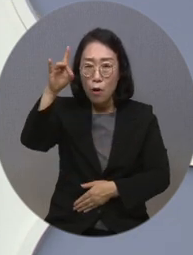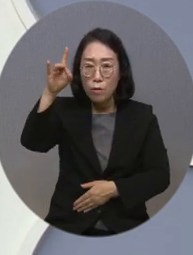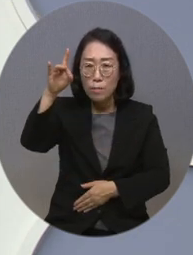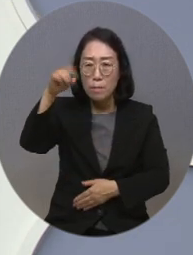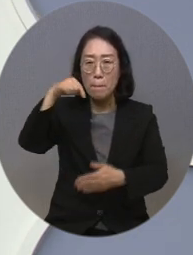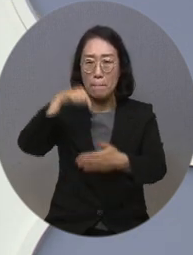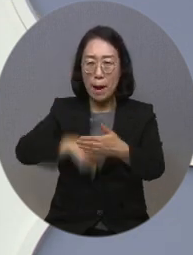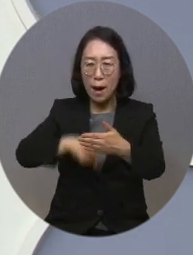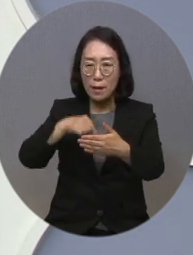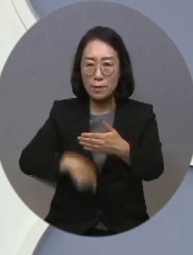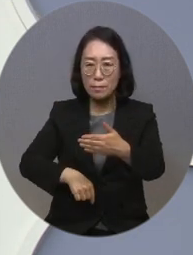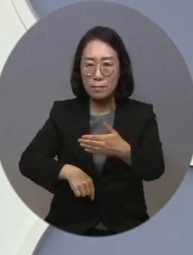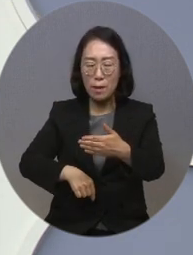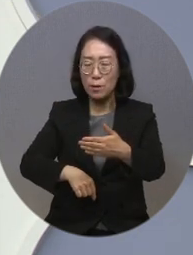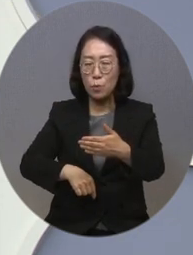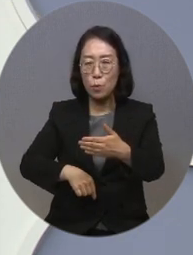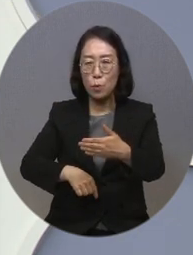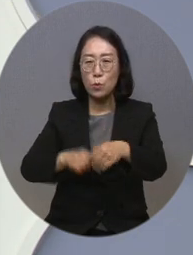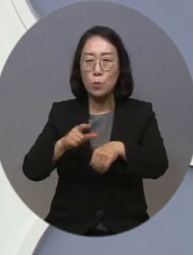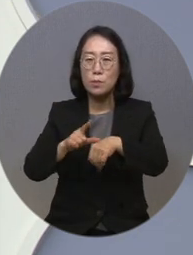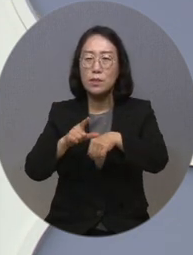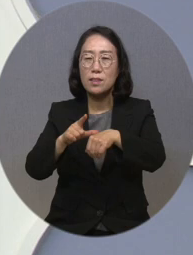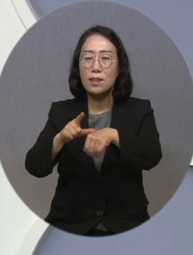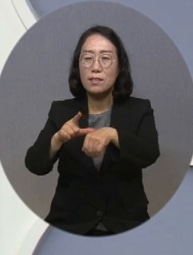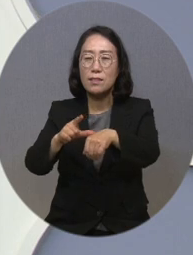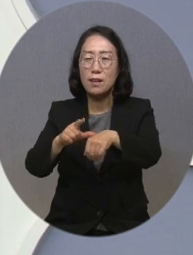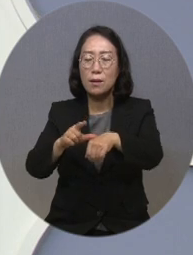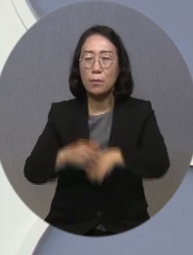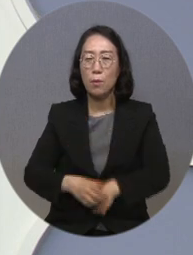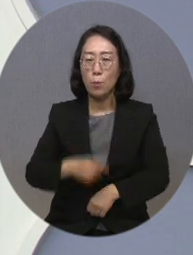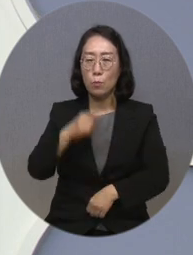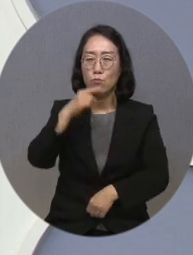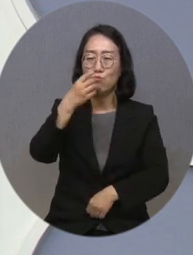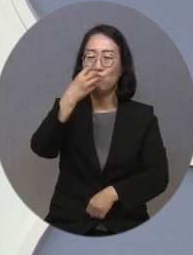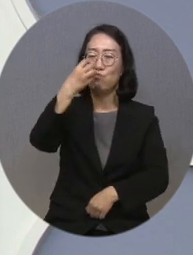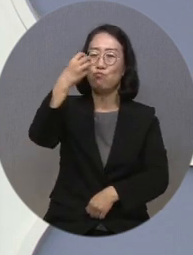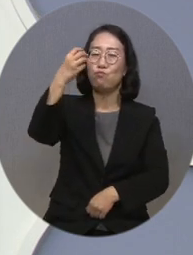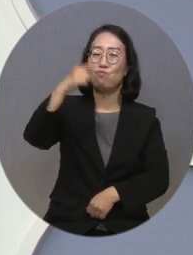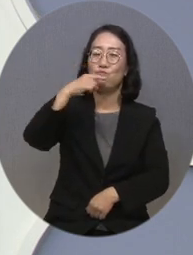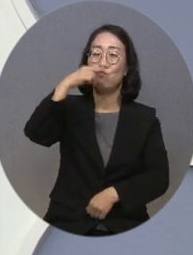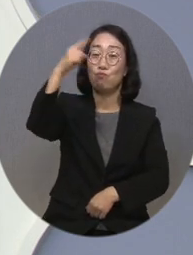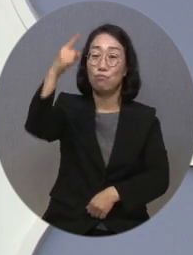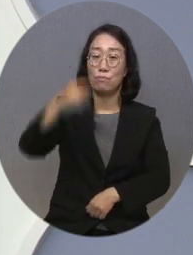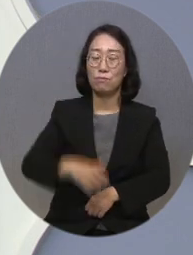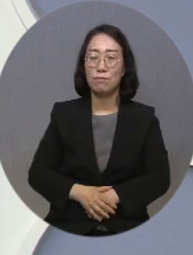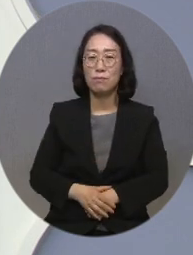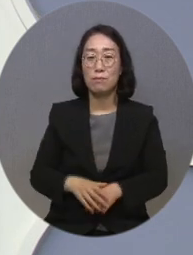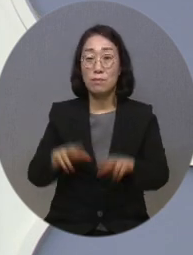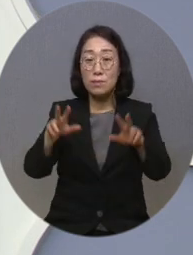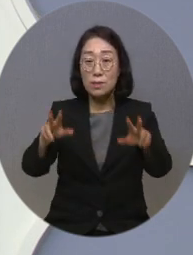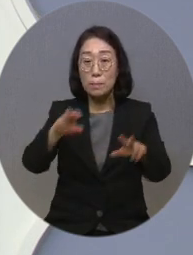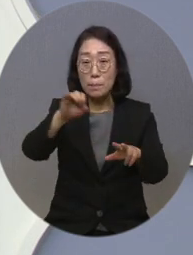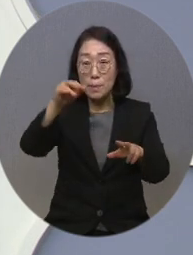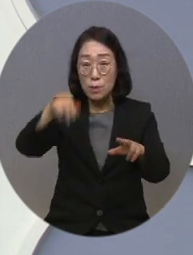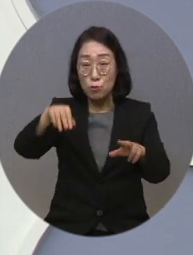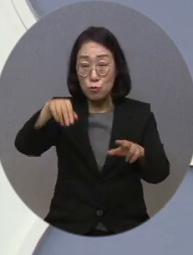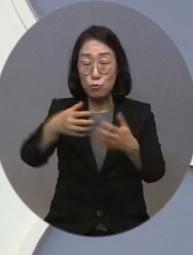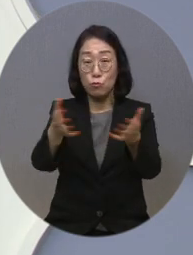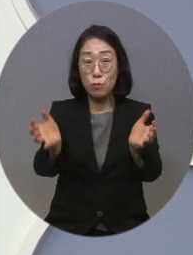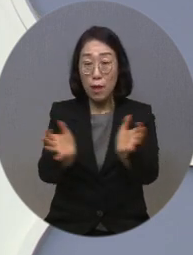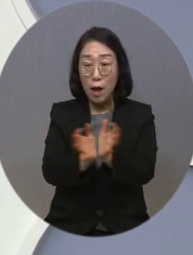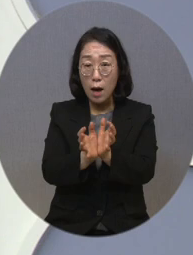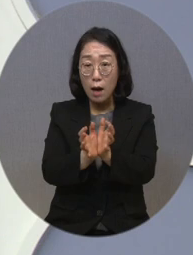초심으로 돌아가질 못하고 그러니까. 항상 좀 지나면 오만하고 이렇게 지금 이것도 민주당이 지금 이번에